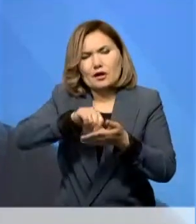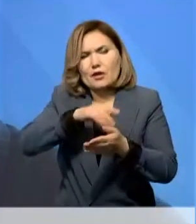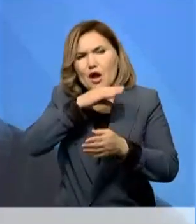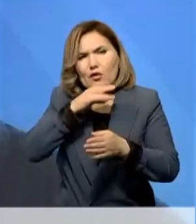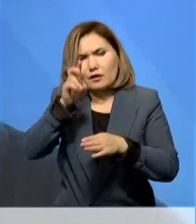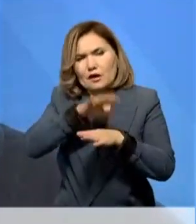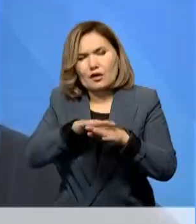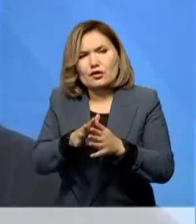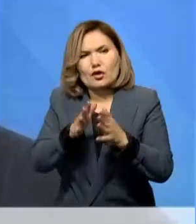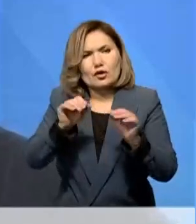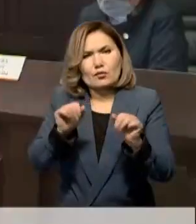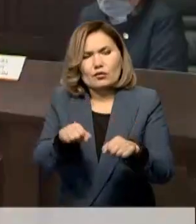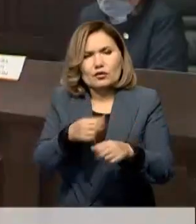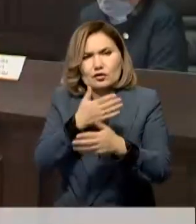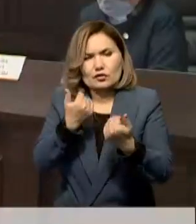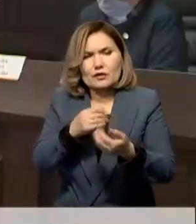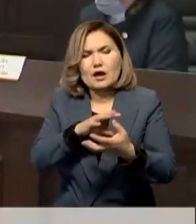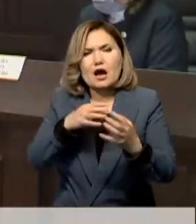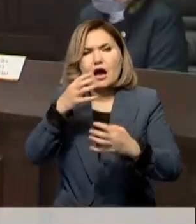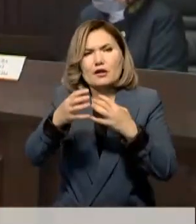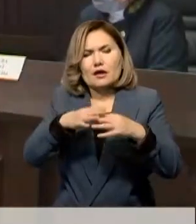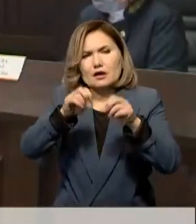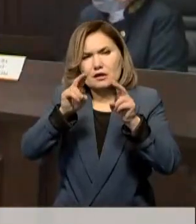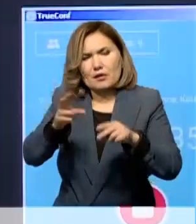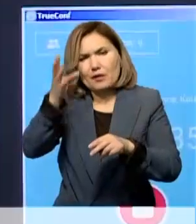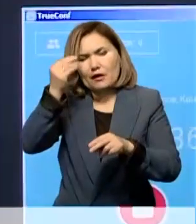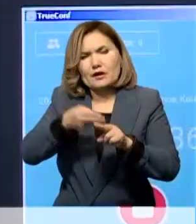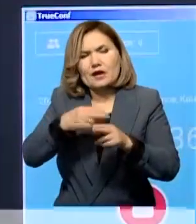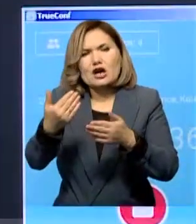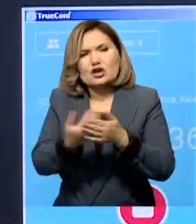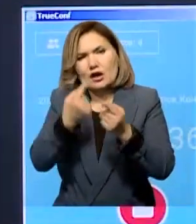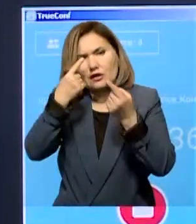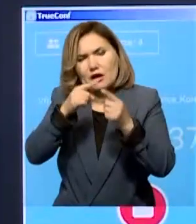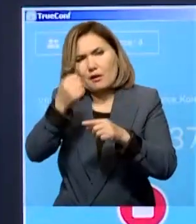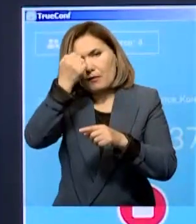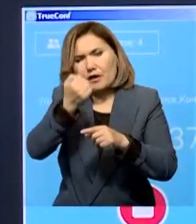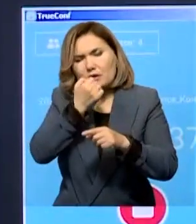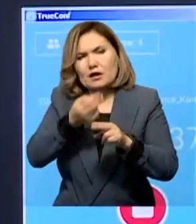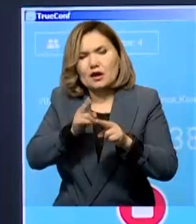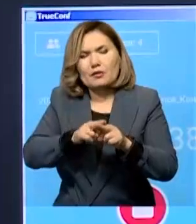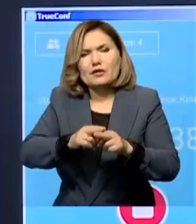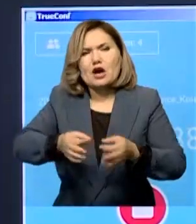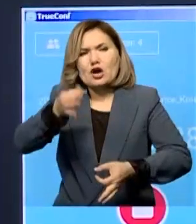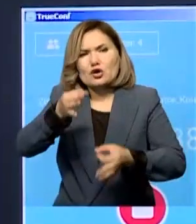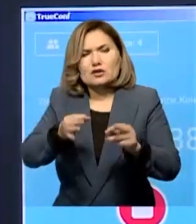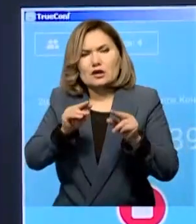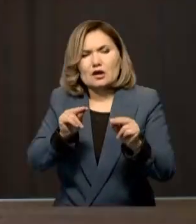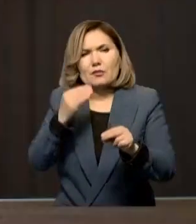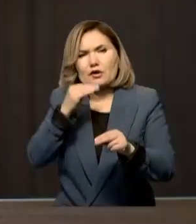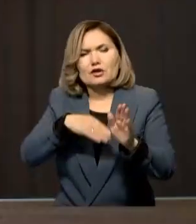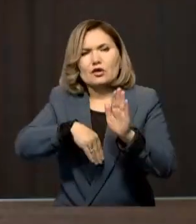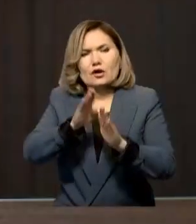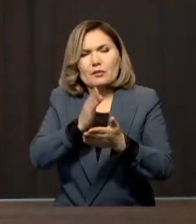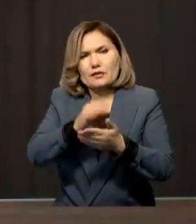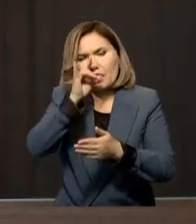елде мұндай мүмкіндік болмады. Халықаралық сарапшылардың пікірінше, жаңа технологиялар арқылы сот төрелігіне қол жетімділікті қамту